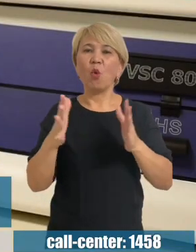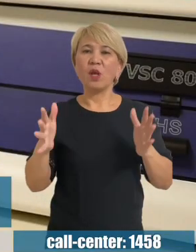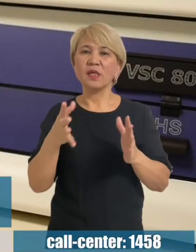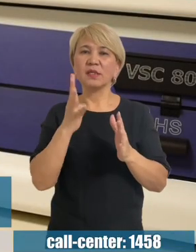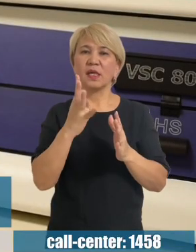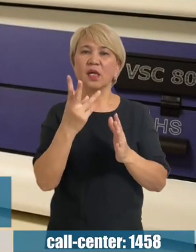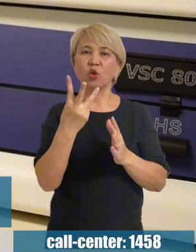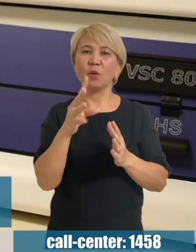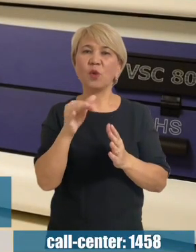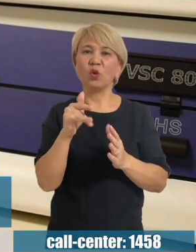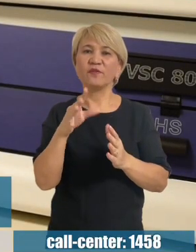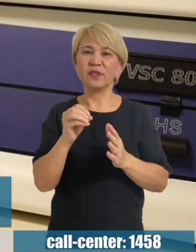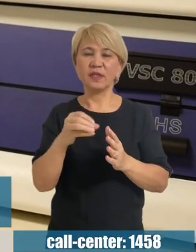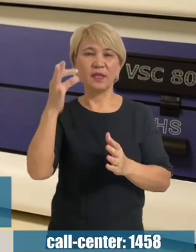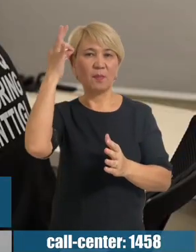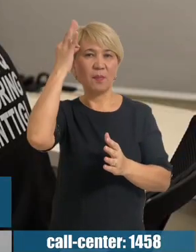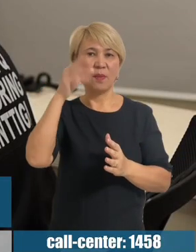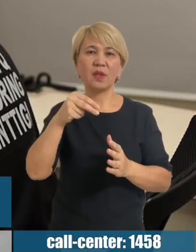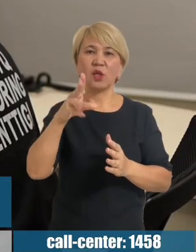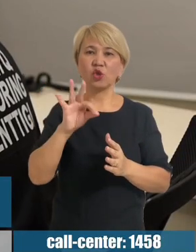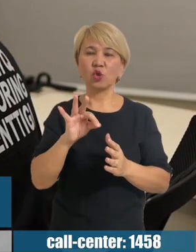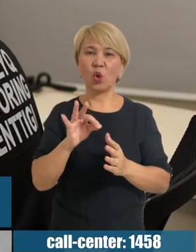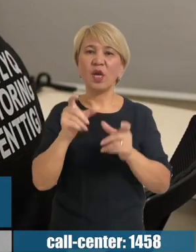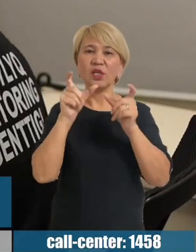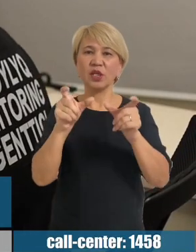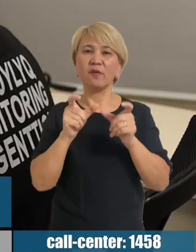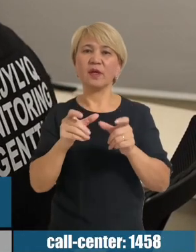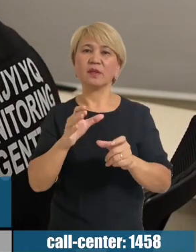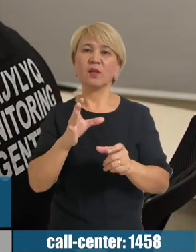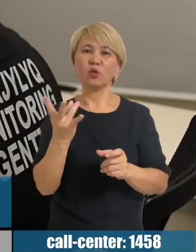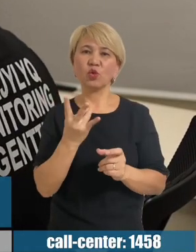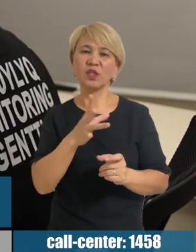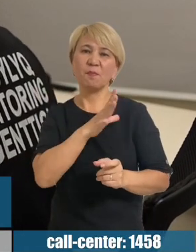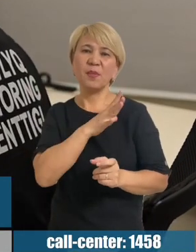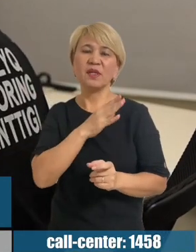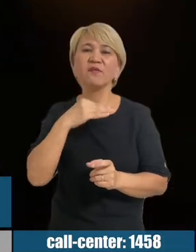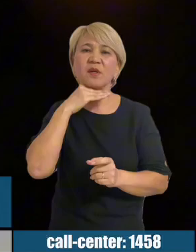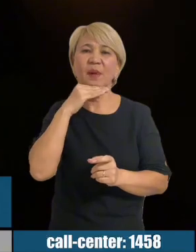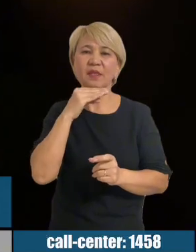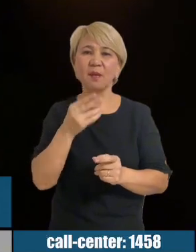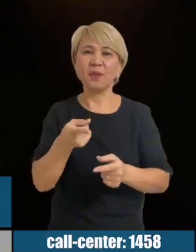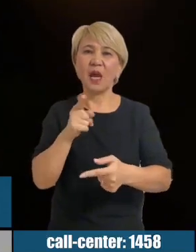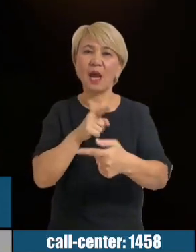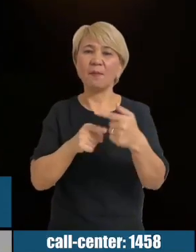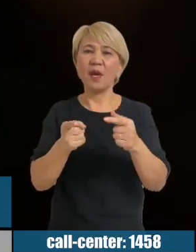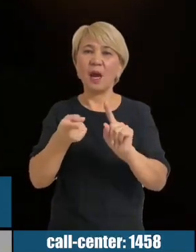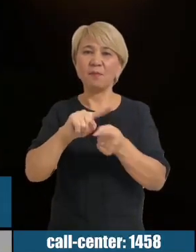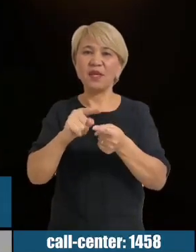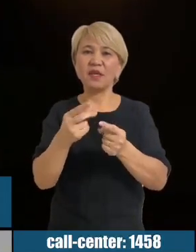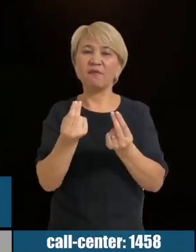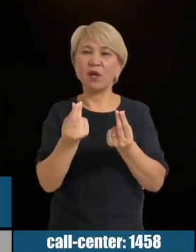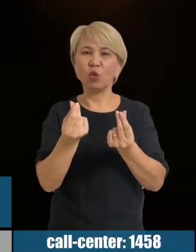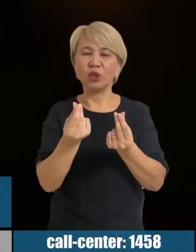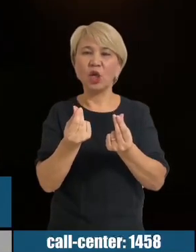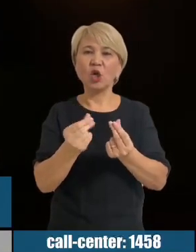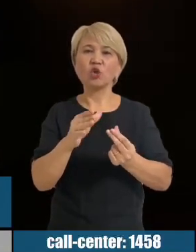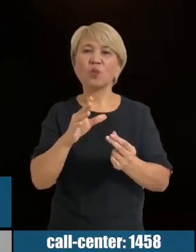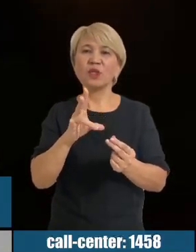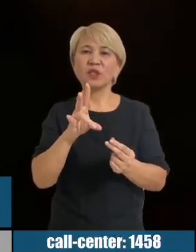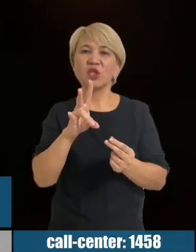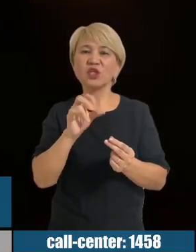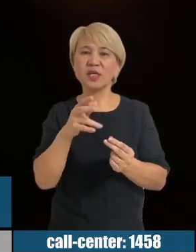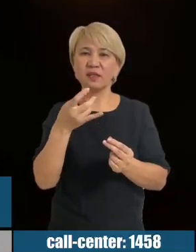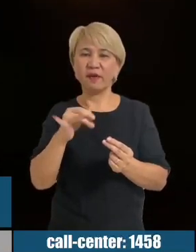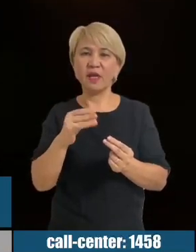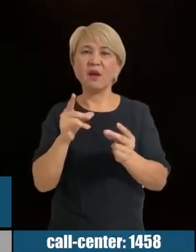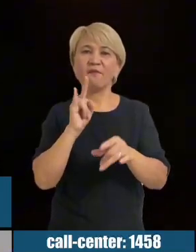миллионов тенге. Напоминаем, что гражданам следует проявлять бдительность при обмене валют, чтобы не стать жертвой